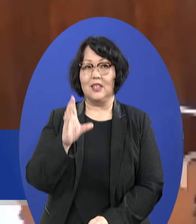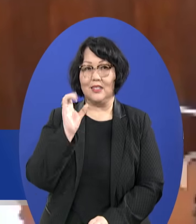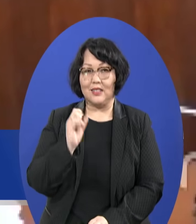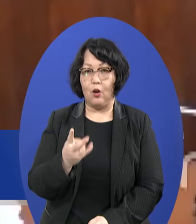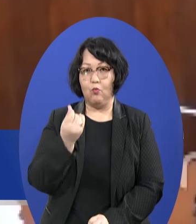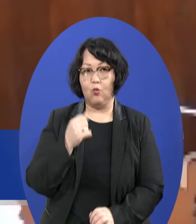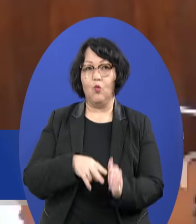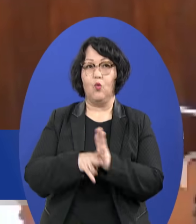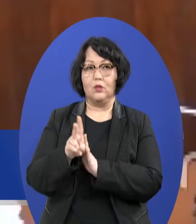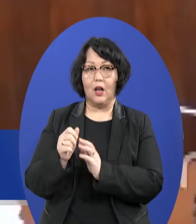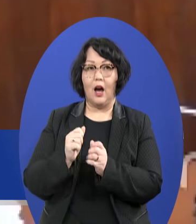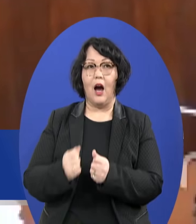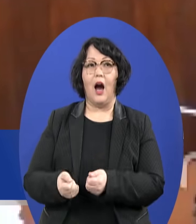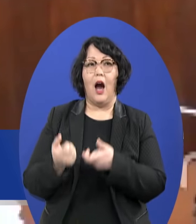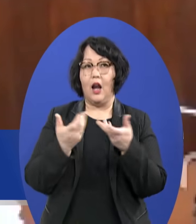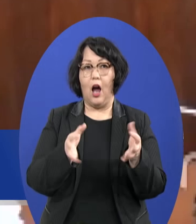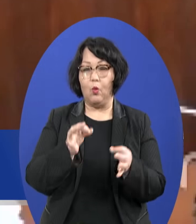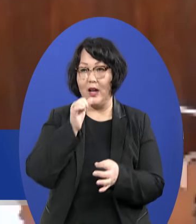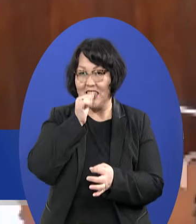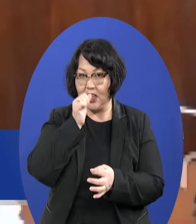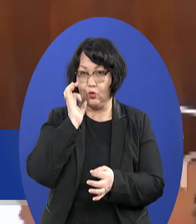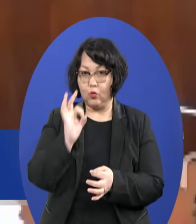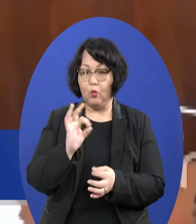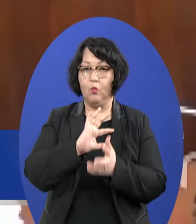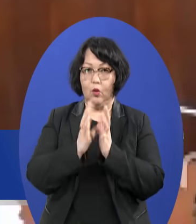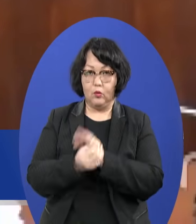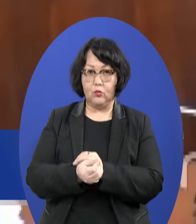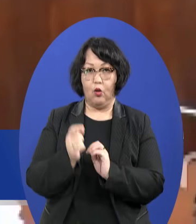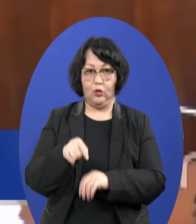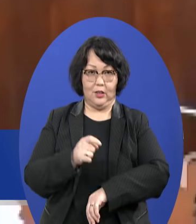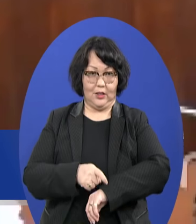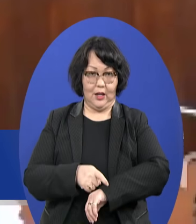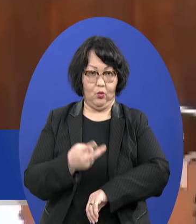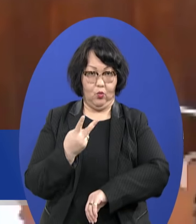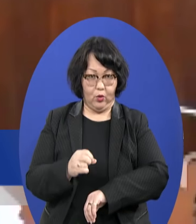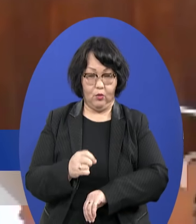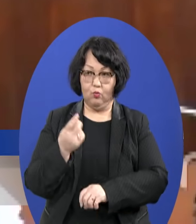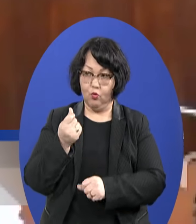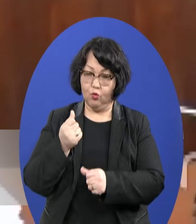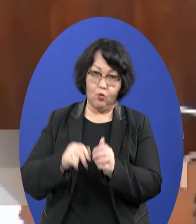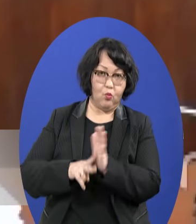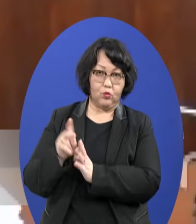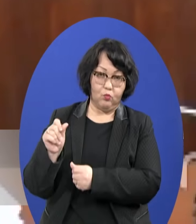Яг нэг талаар энэ хэмнэлттэй харагдаж байгааг мэд боловч одоо эн чинь цаг үе нь гарсан байх ёстой юу ихгүй юу?